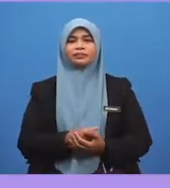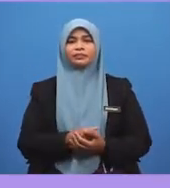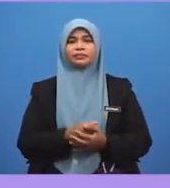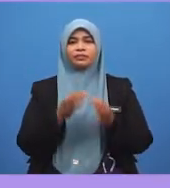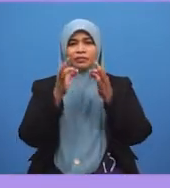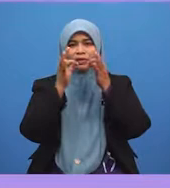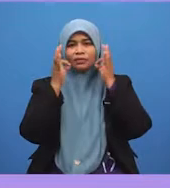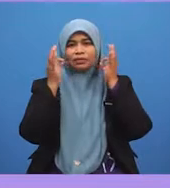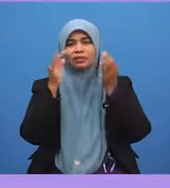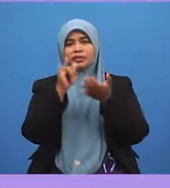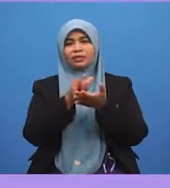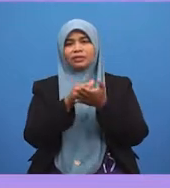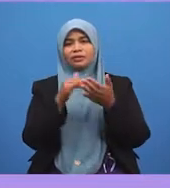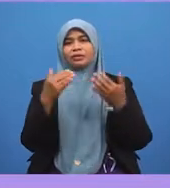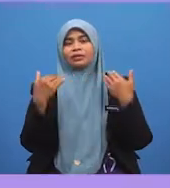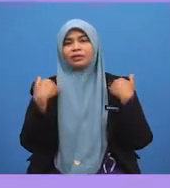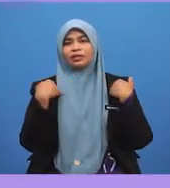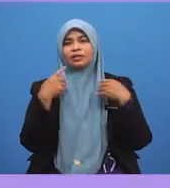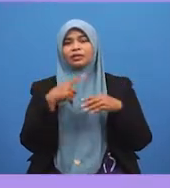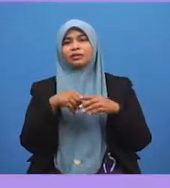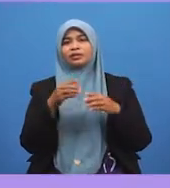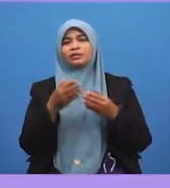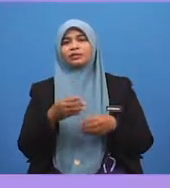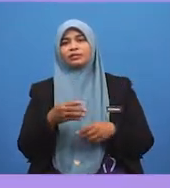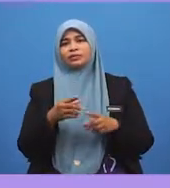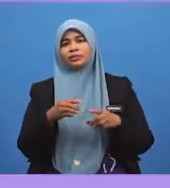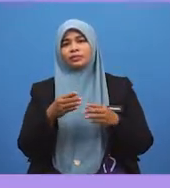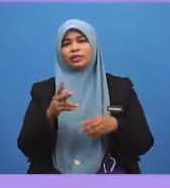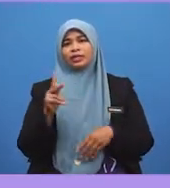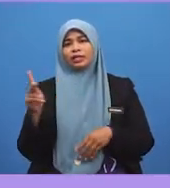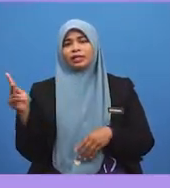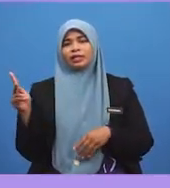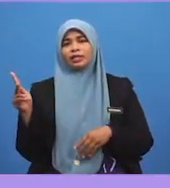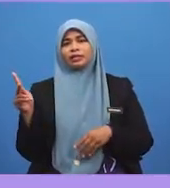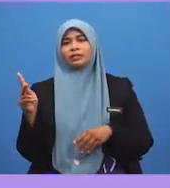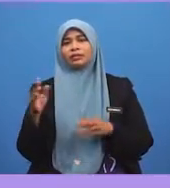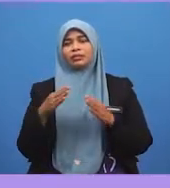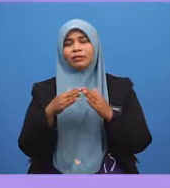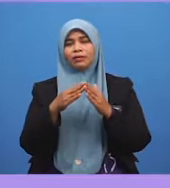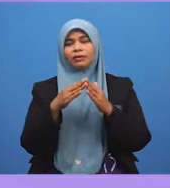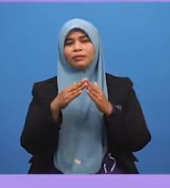Kucing itu berada di sudut kanan ruang tamu rumah.